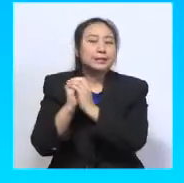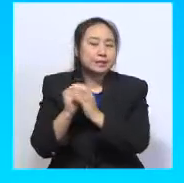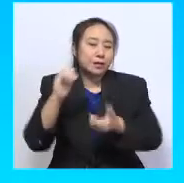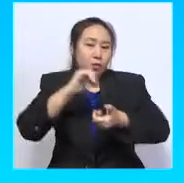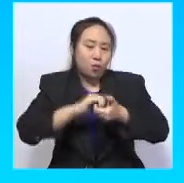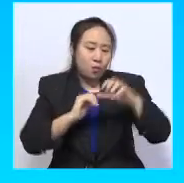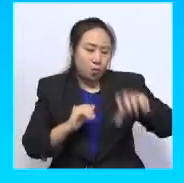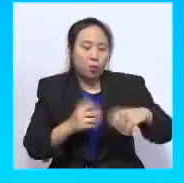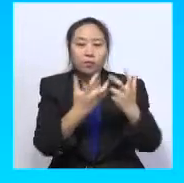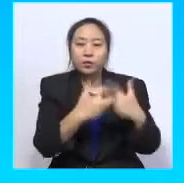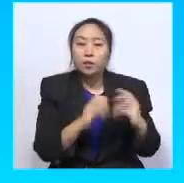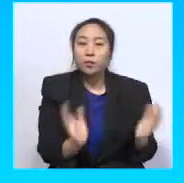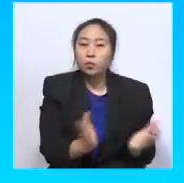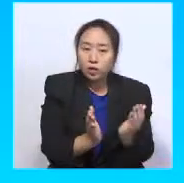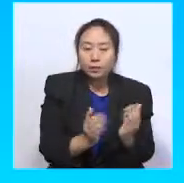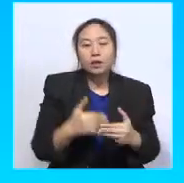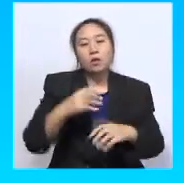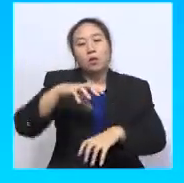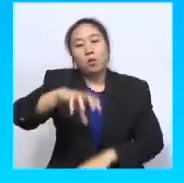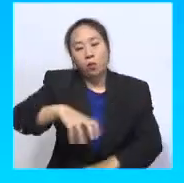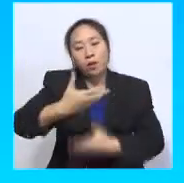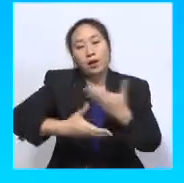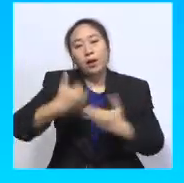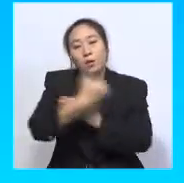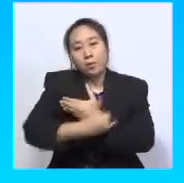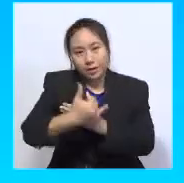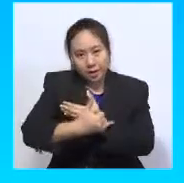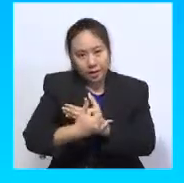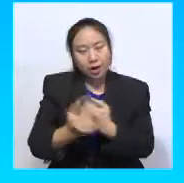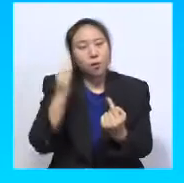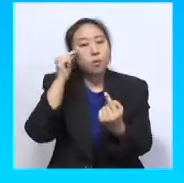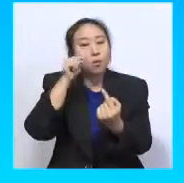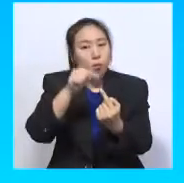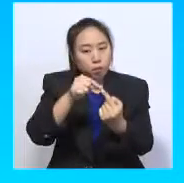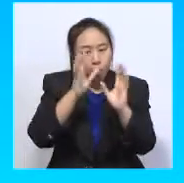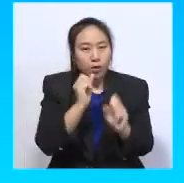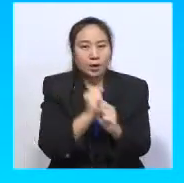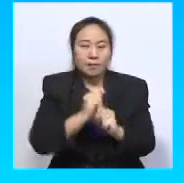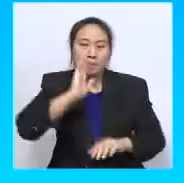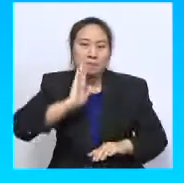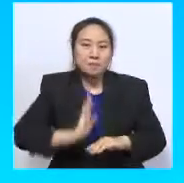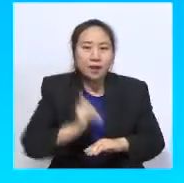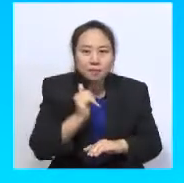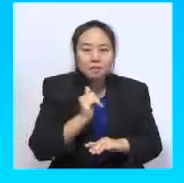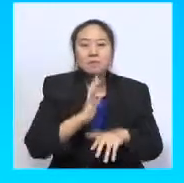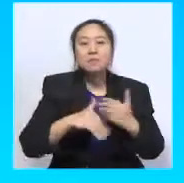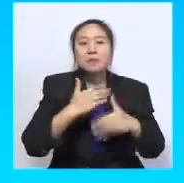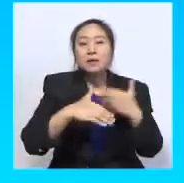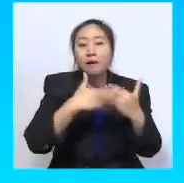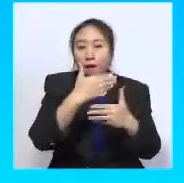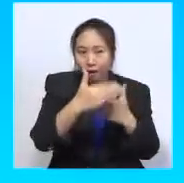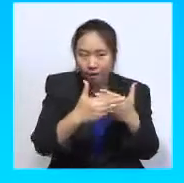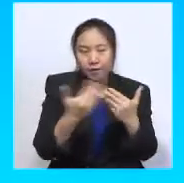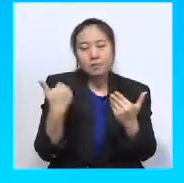งเสริมอุตสาหกรรมและกรมส่งเสริมการค้าระหว่างประเทศกระทรวงพาณิชย์นะครับมุ่งไปพัฒนาในกลุ่มคนเก่งหรือกลุ่มดาวเด่นดิจิทัล